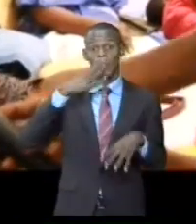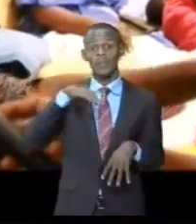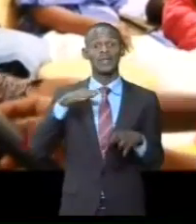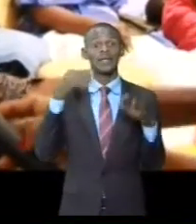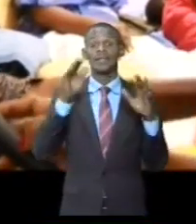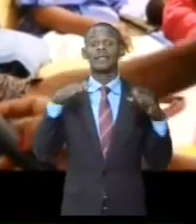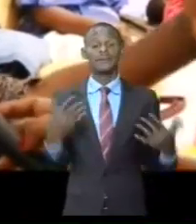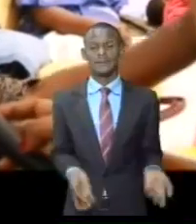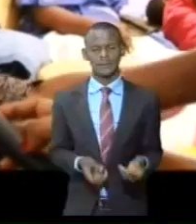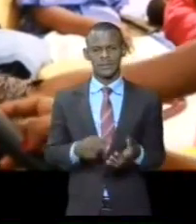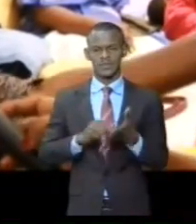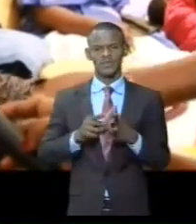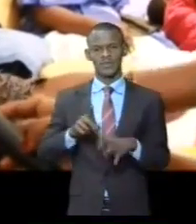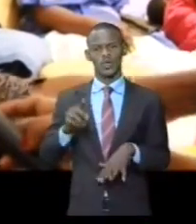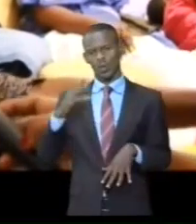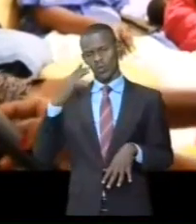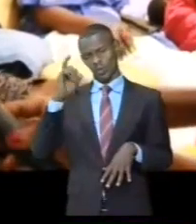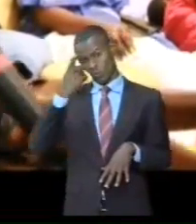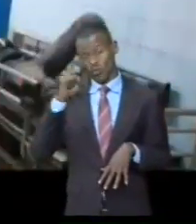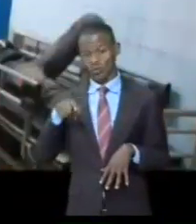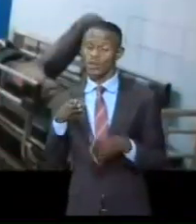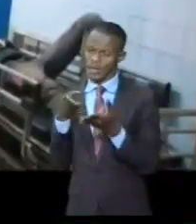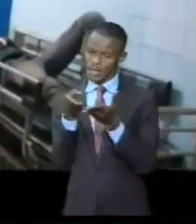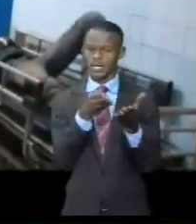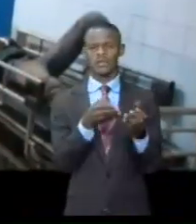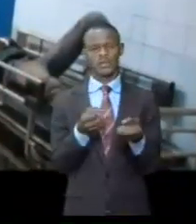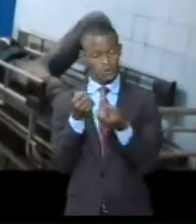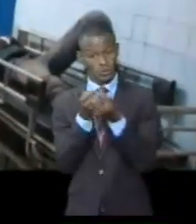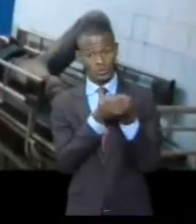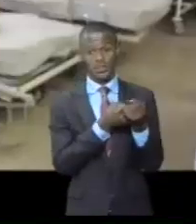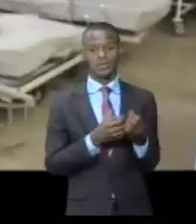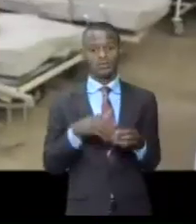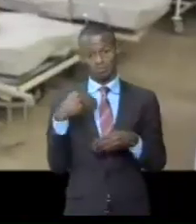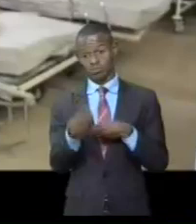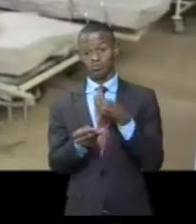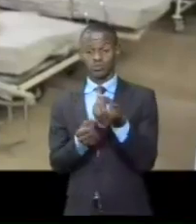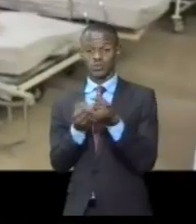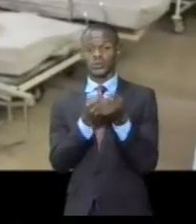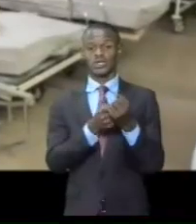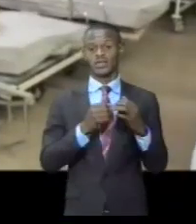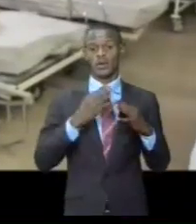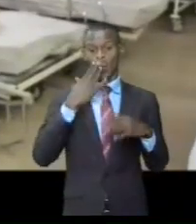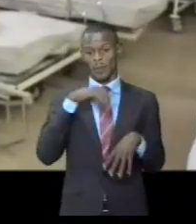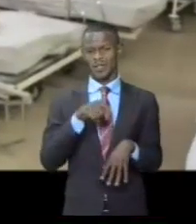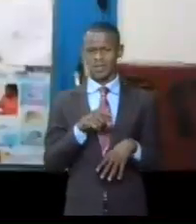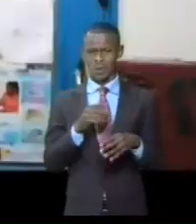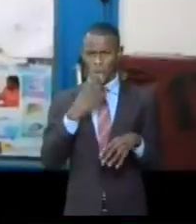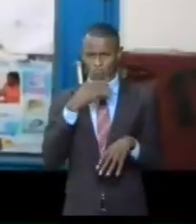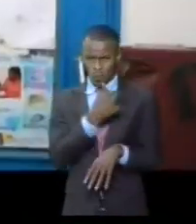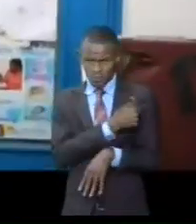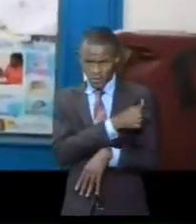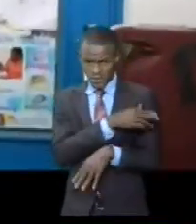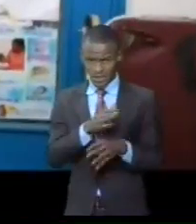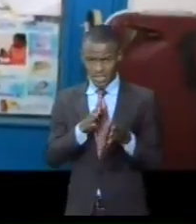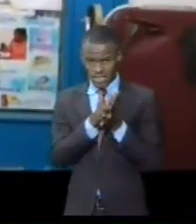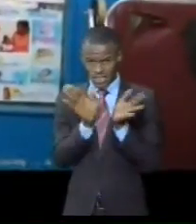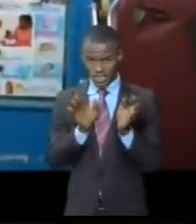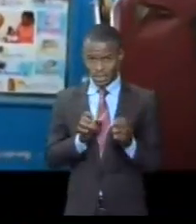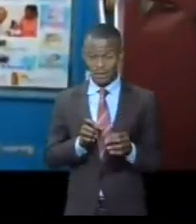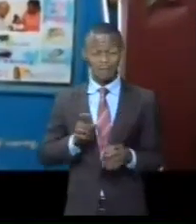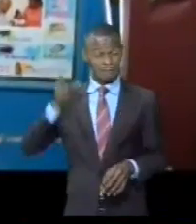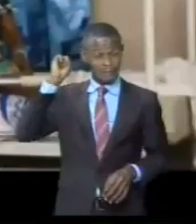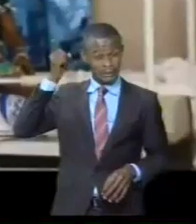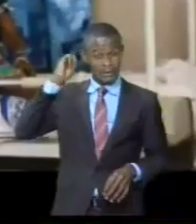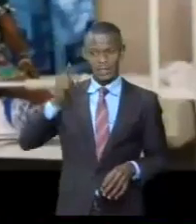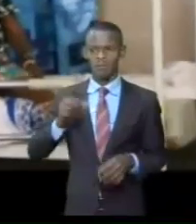assiste nos hôpitaux, c'est son devoir. Cet hôpital public, vieux d'un siècle, est confronté à plusieurs problèmes,